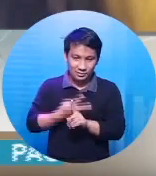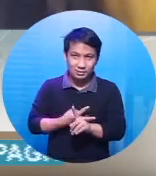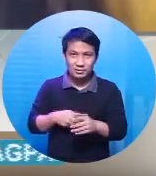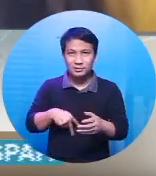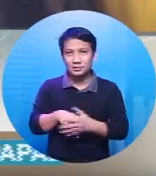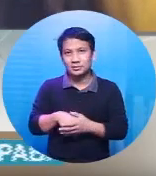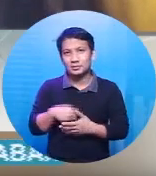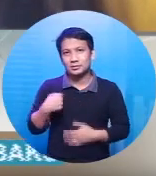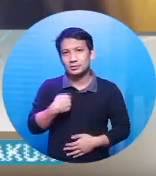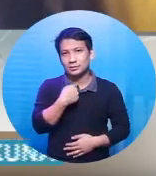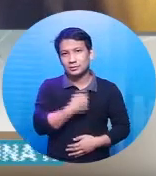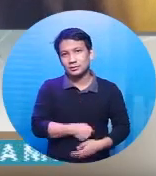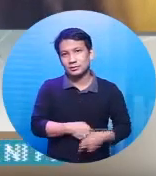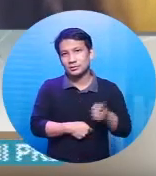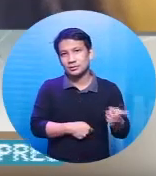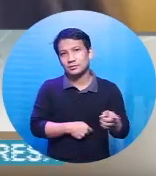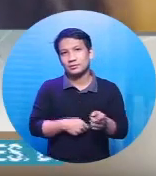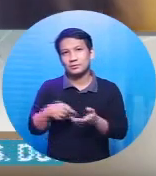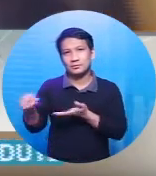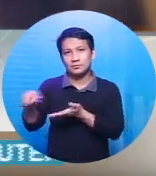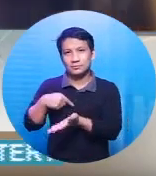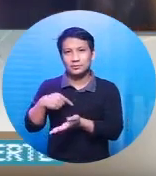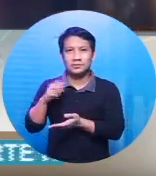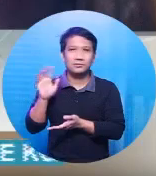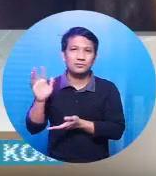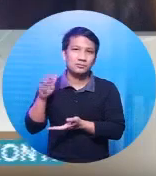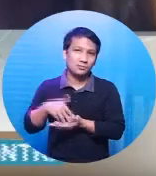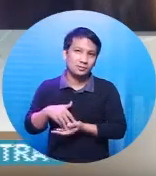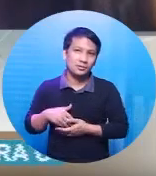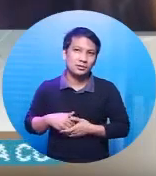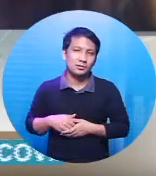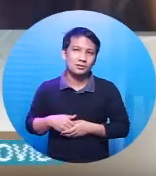sa Chinese, and nabayadan siya ng 50,000.